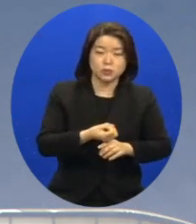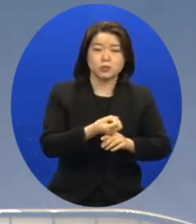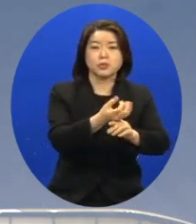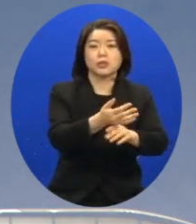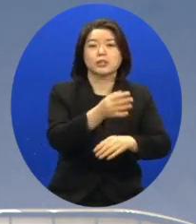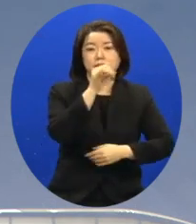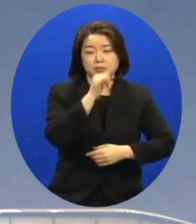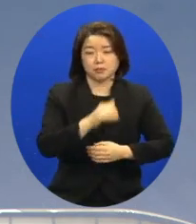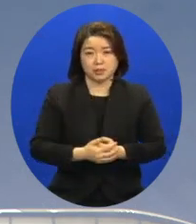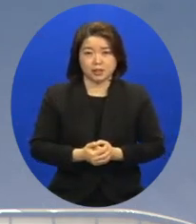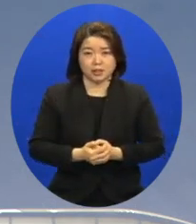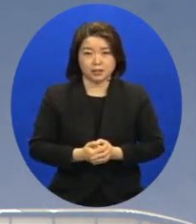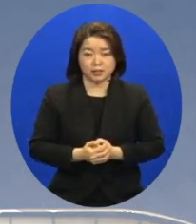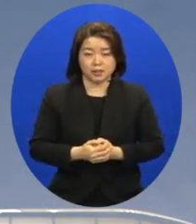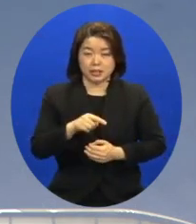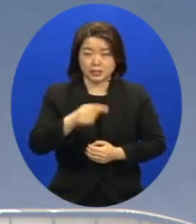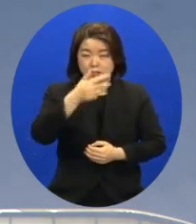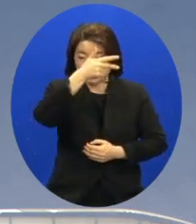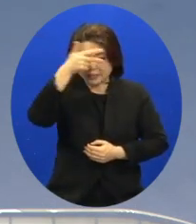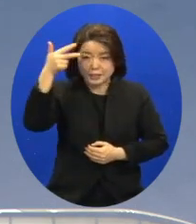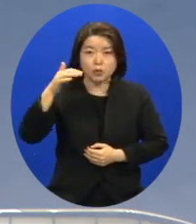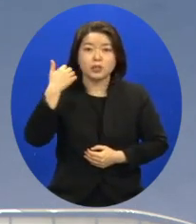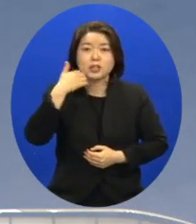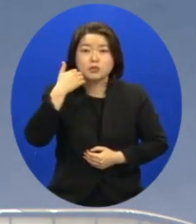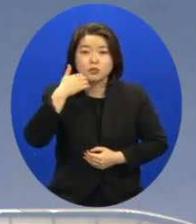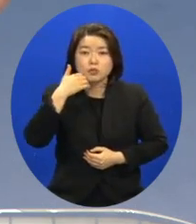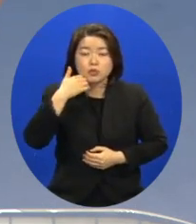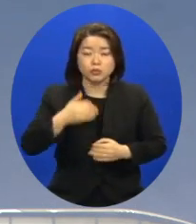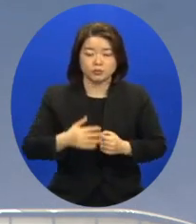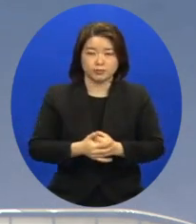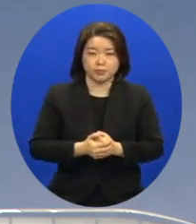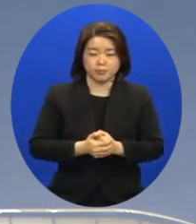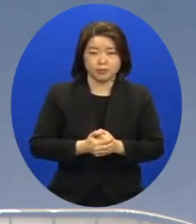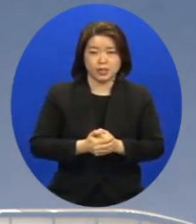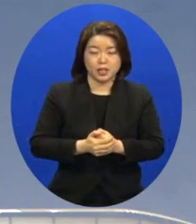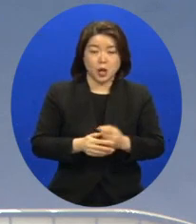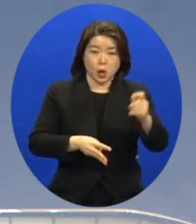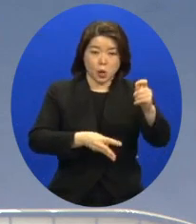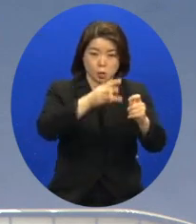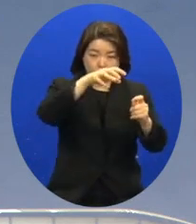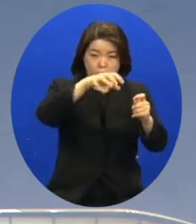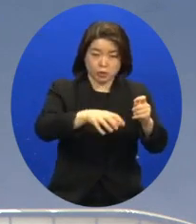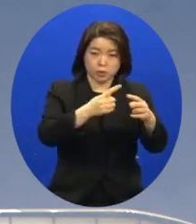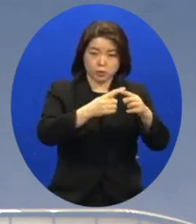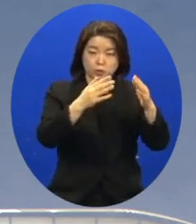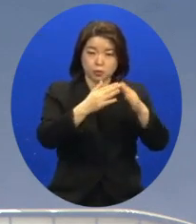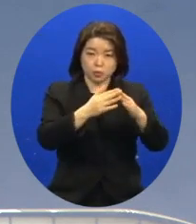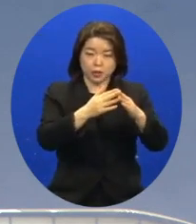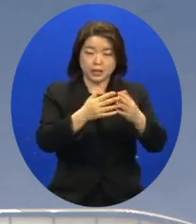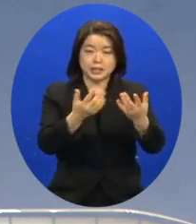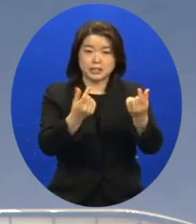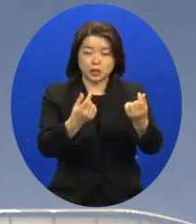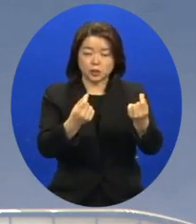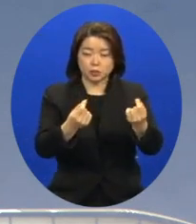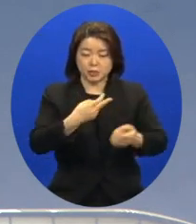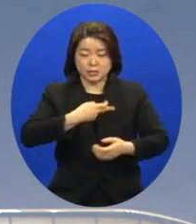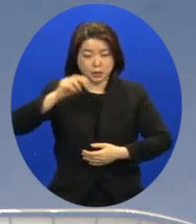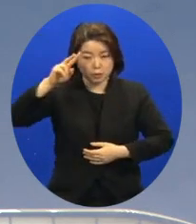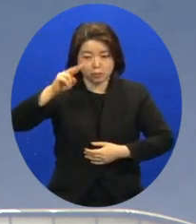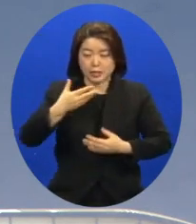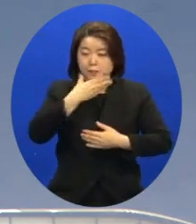모양입니다. 그런데 그 디모데가 누구냐 하면 고린도 교인처럼 사도 바울이 복음을 전해서